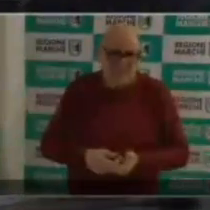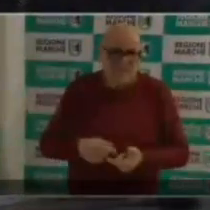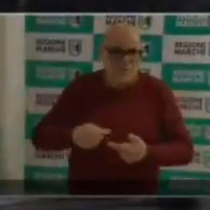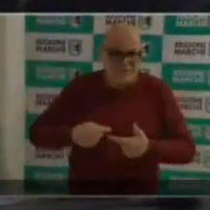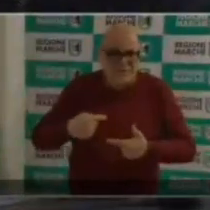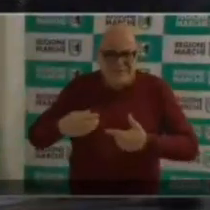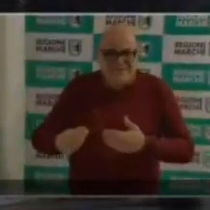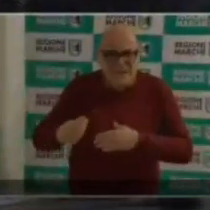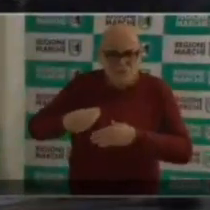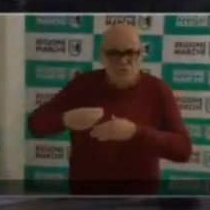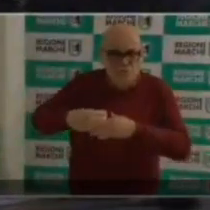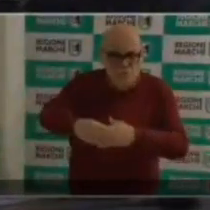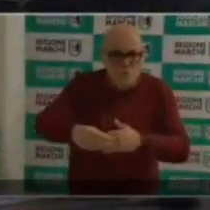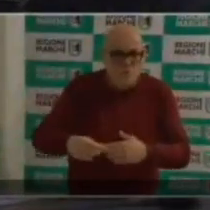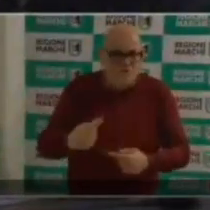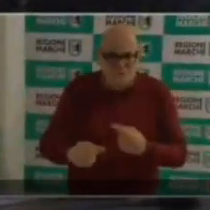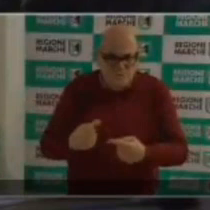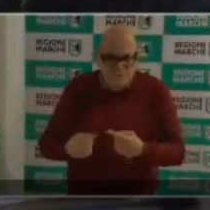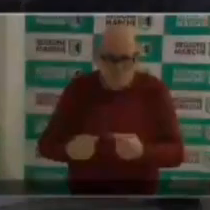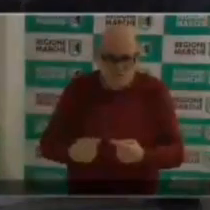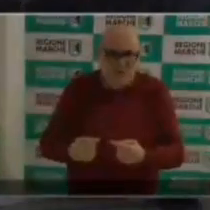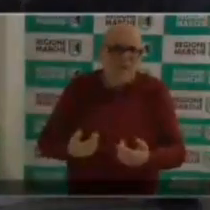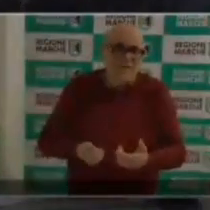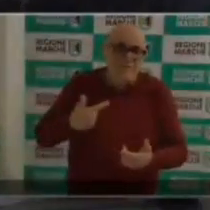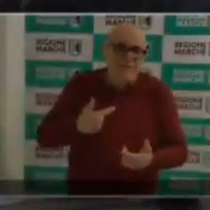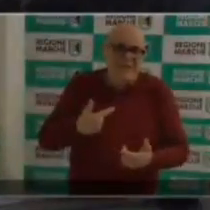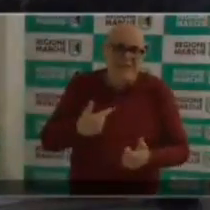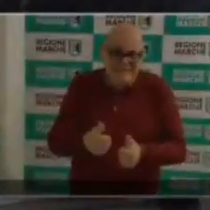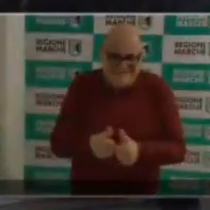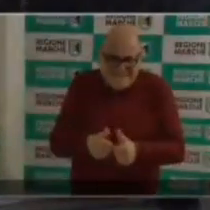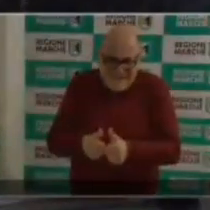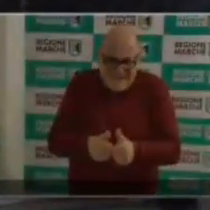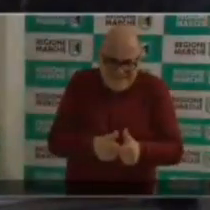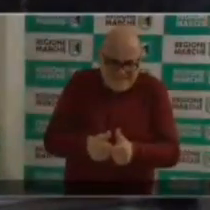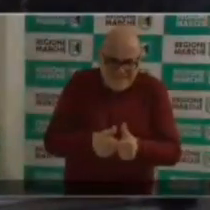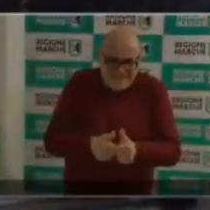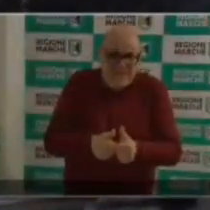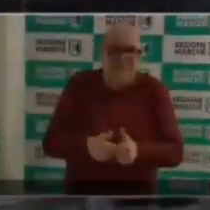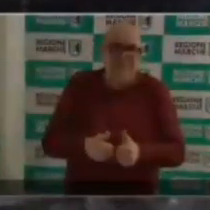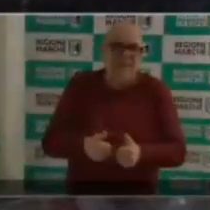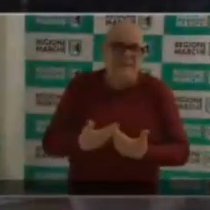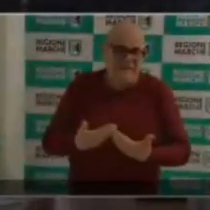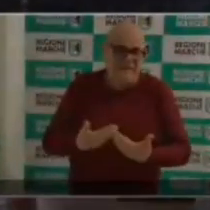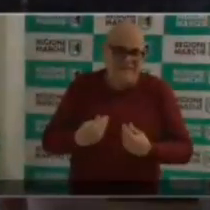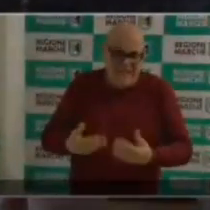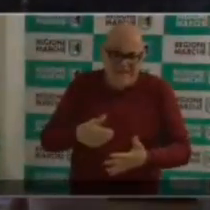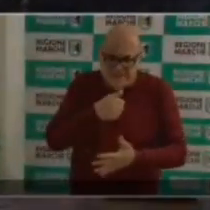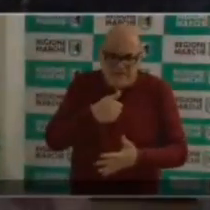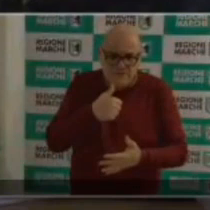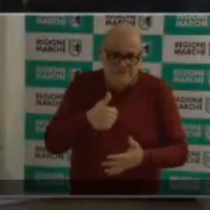importante tenerci stretti e riuscire a dare un servizio. Importantissima anche una cosa,